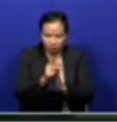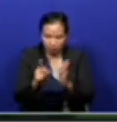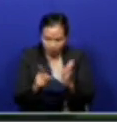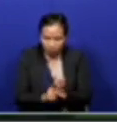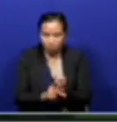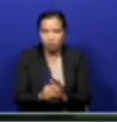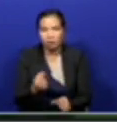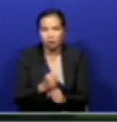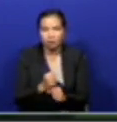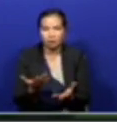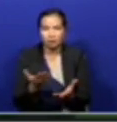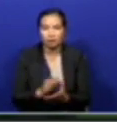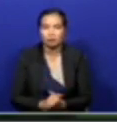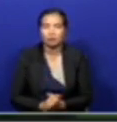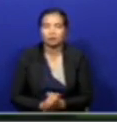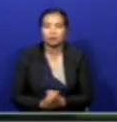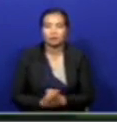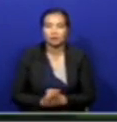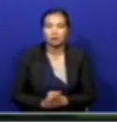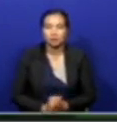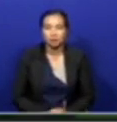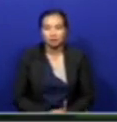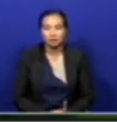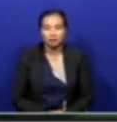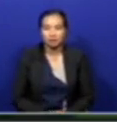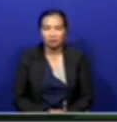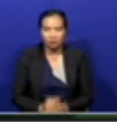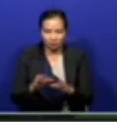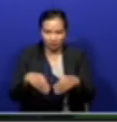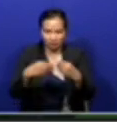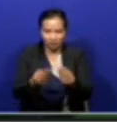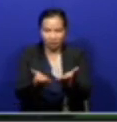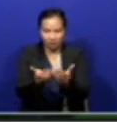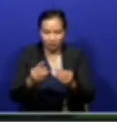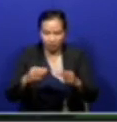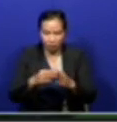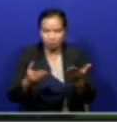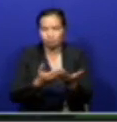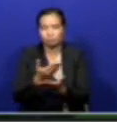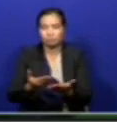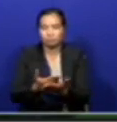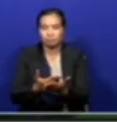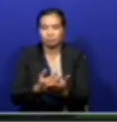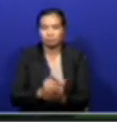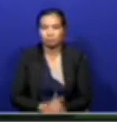ไรจะทำอย่างไรที่ให้มันได้รับการพิจารณา